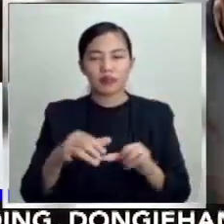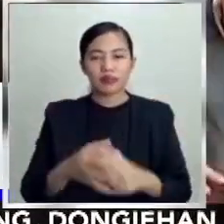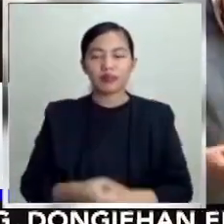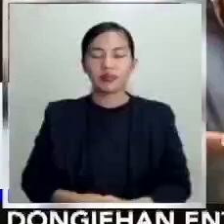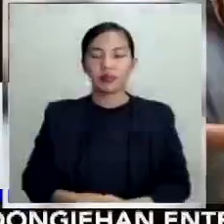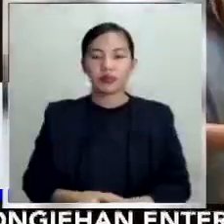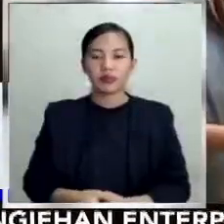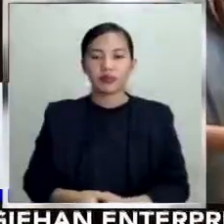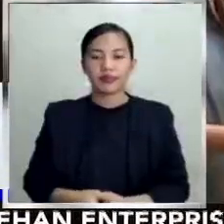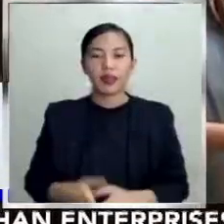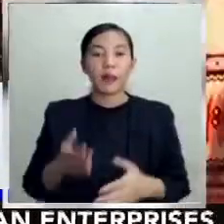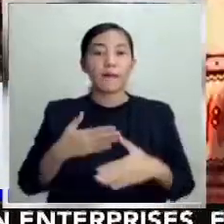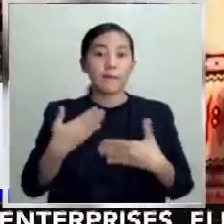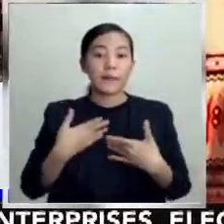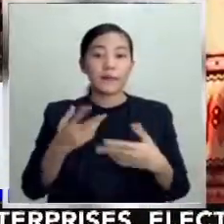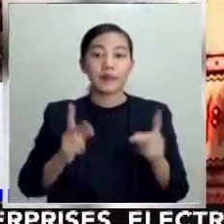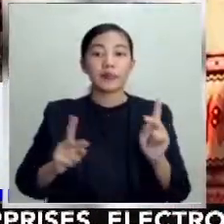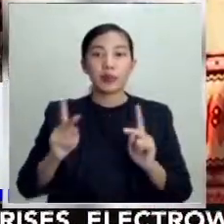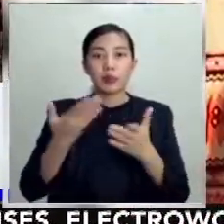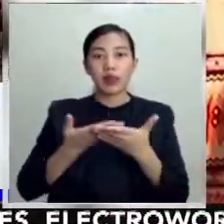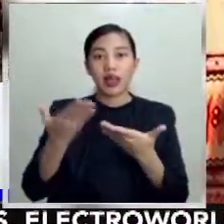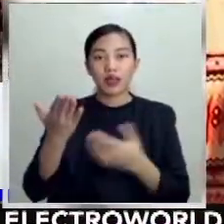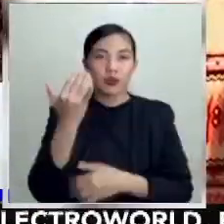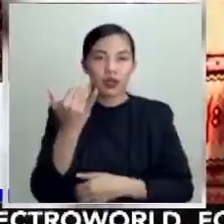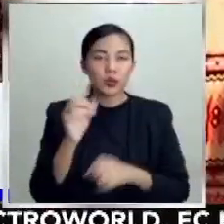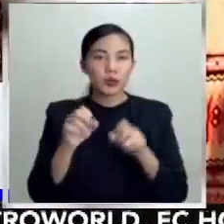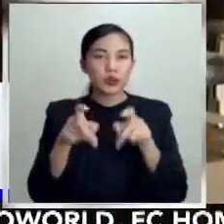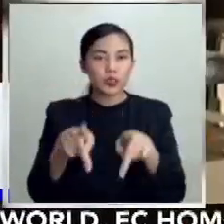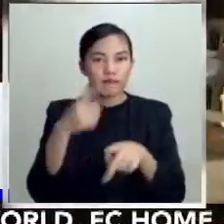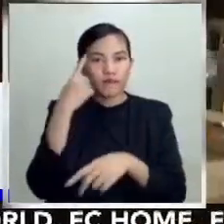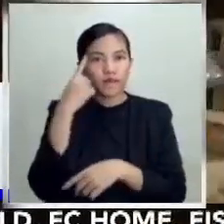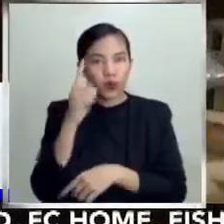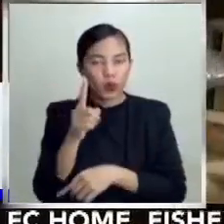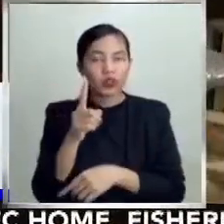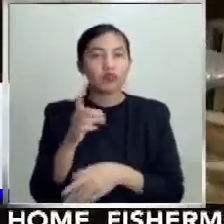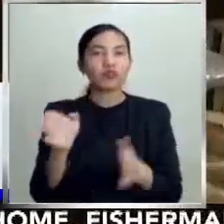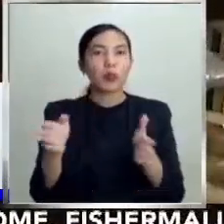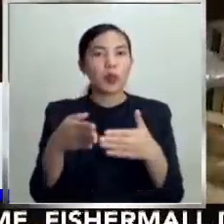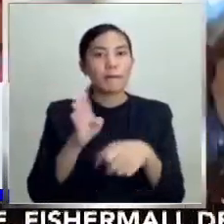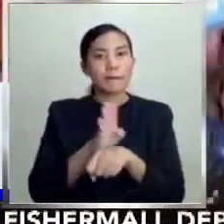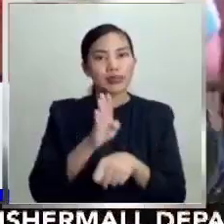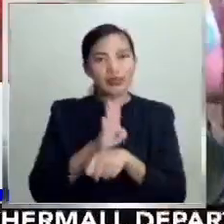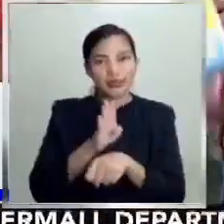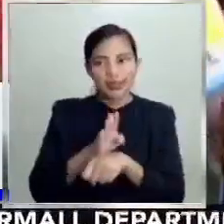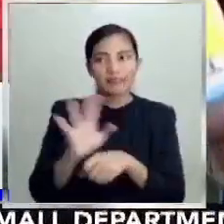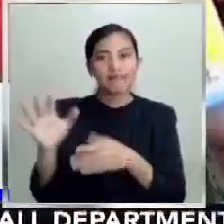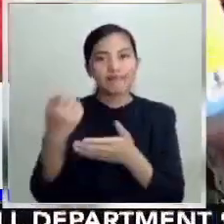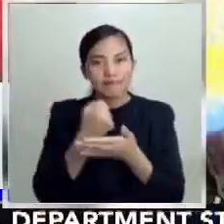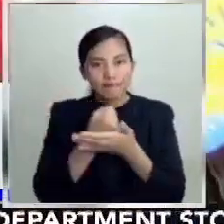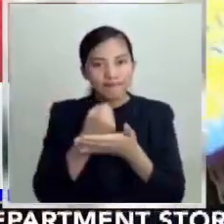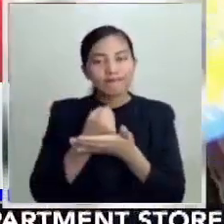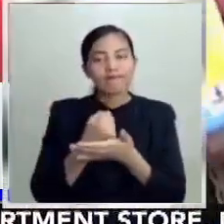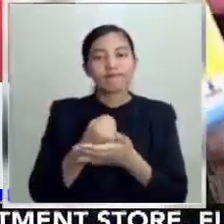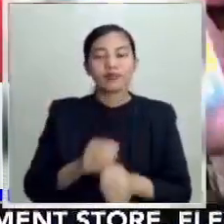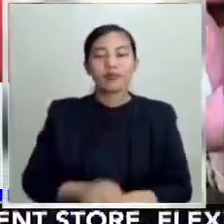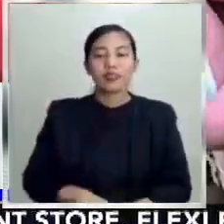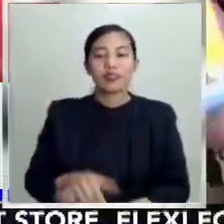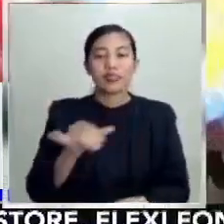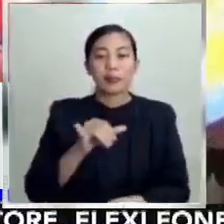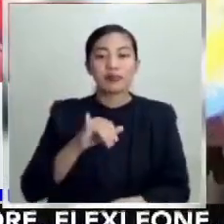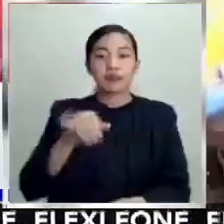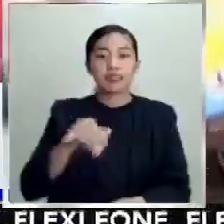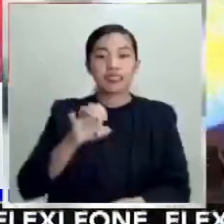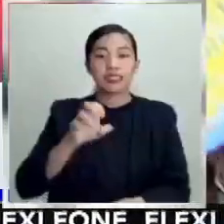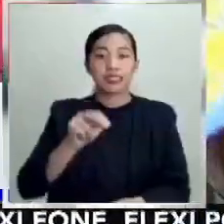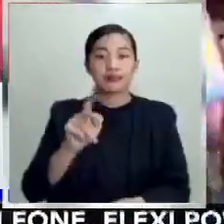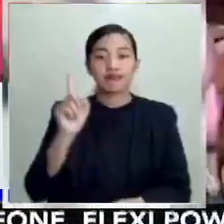dahil pagkakataon na rin ito para sa ilang maliliit na negosyo para makabawi sa kita. Tulad ni Jean Barbatos na ilang taon ding